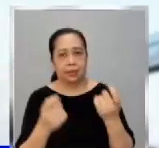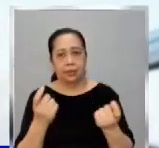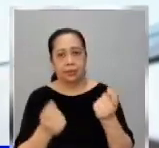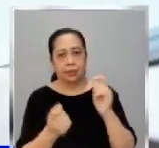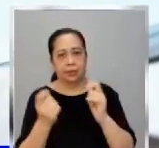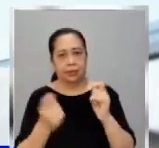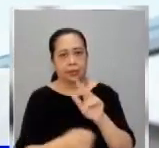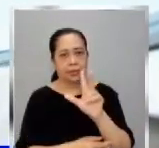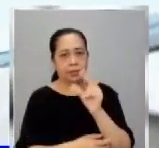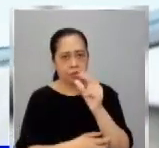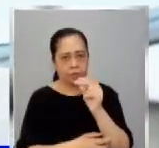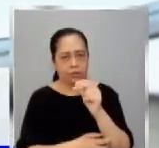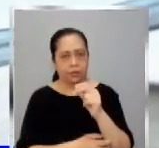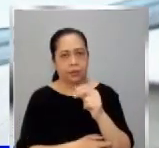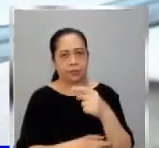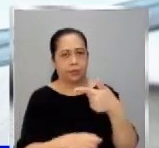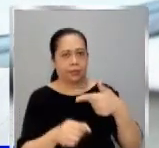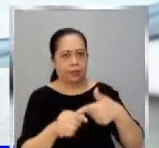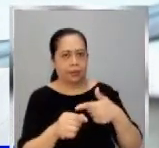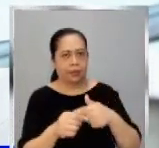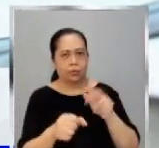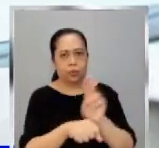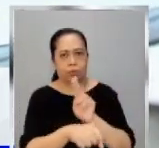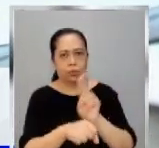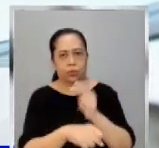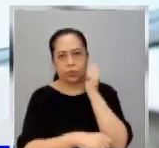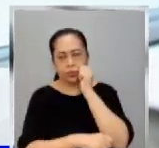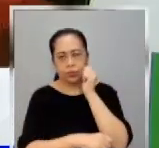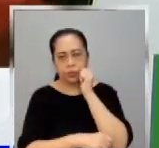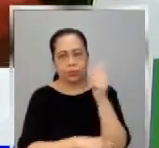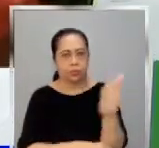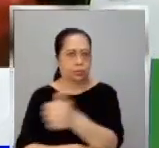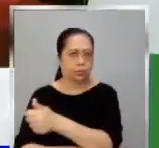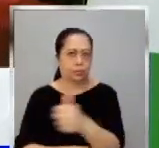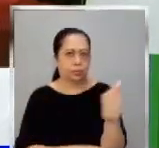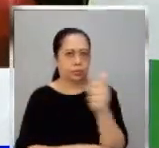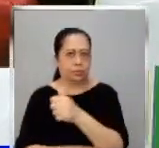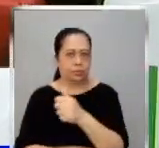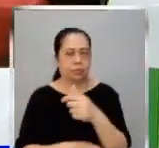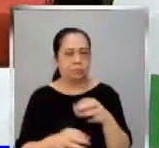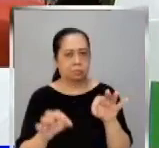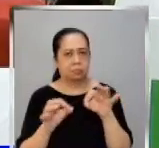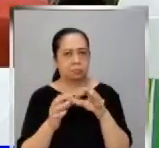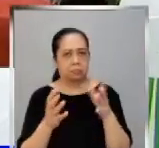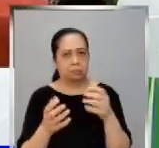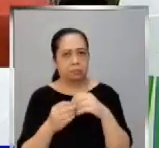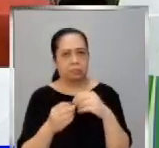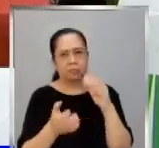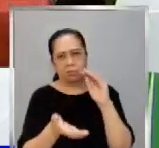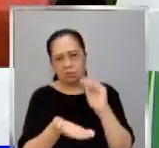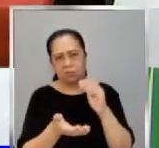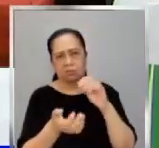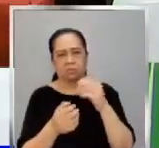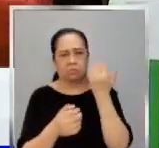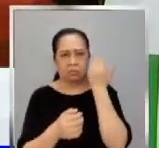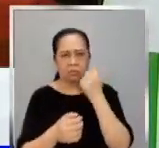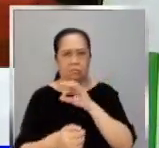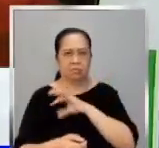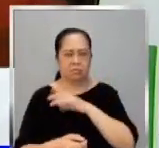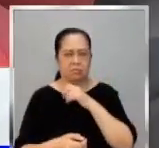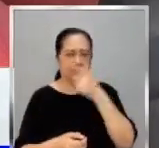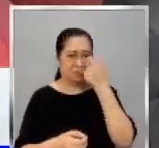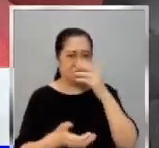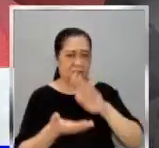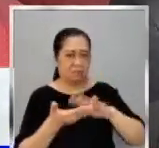liters na gasolina ang nakokonsumo kada araw sa pamamasada. Malaking kabawasan daw sa kita ang panibagong pagtataas ng presyo ng